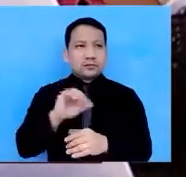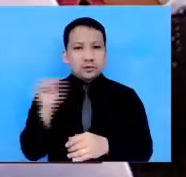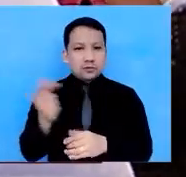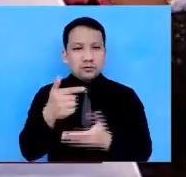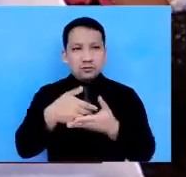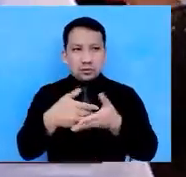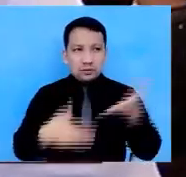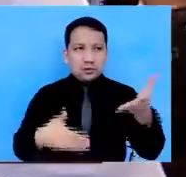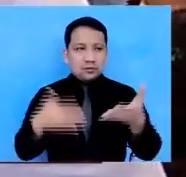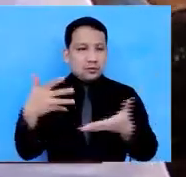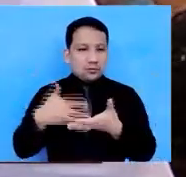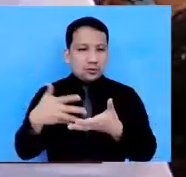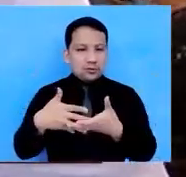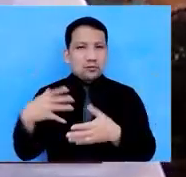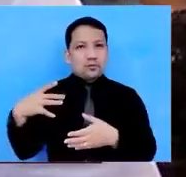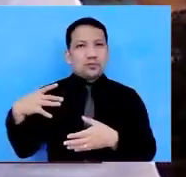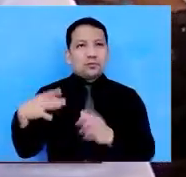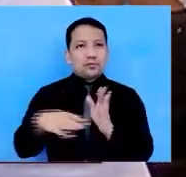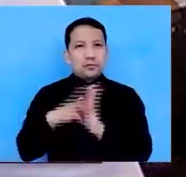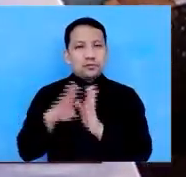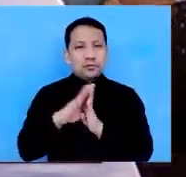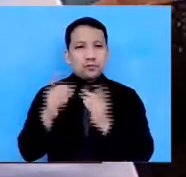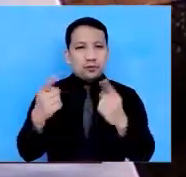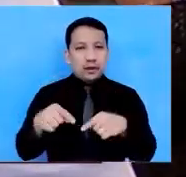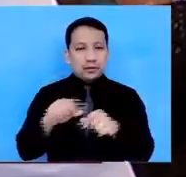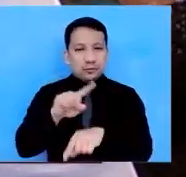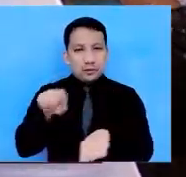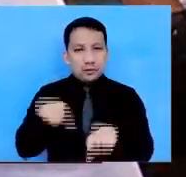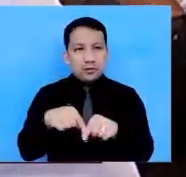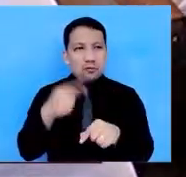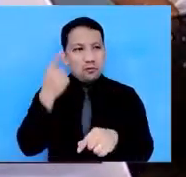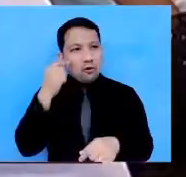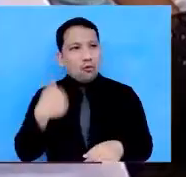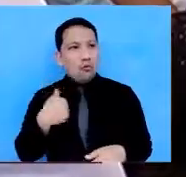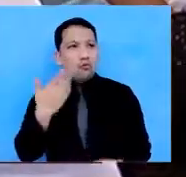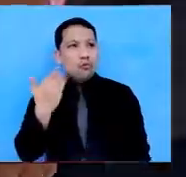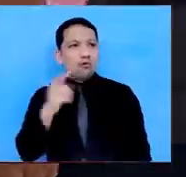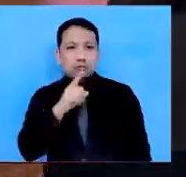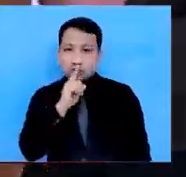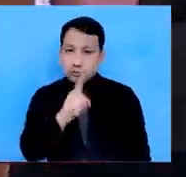everything, and we have to wait for the developments to come in for us to really be sure of what we're